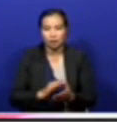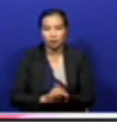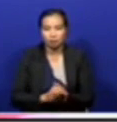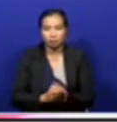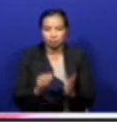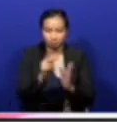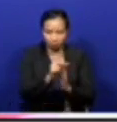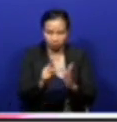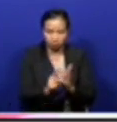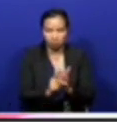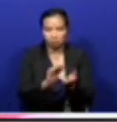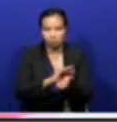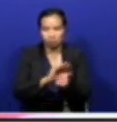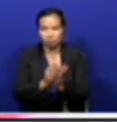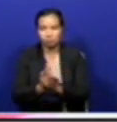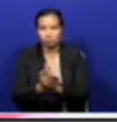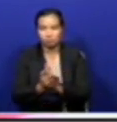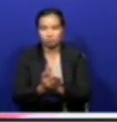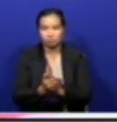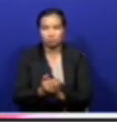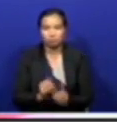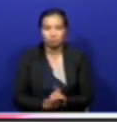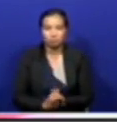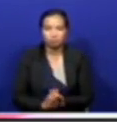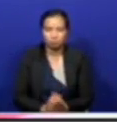ฎหมายปฏิรูปประเทศคือไม่ได้ชี้มาก่อน